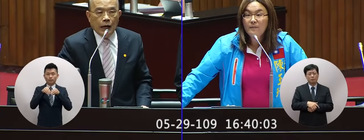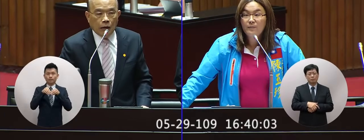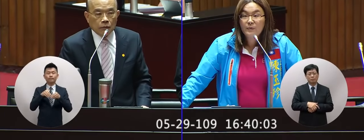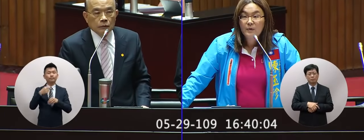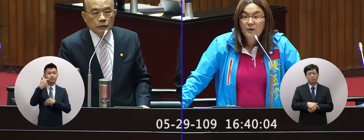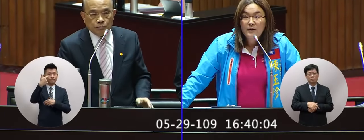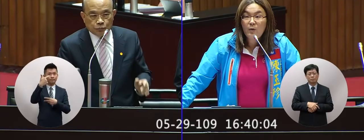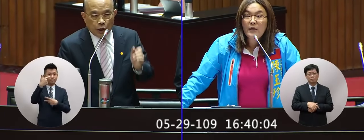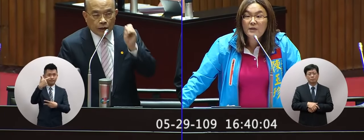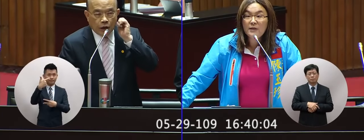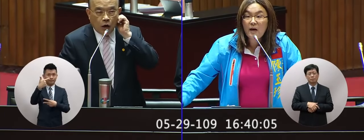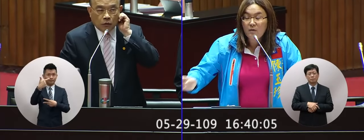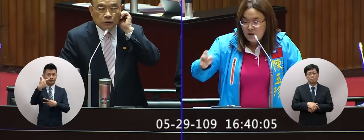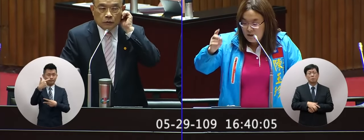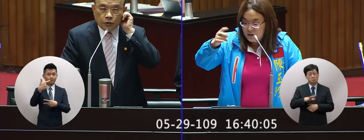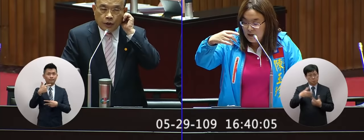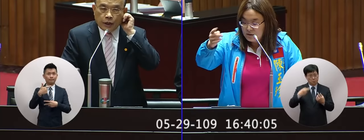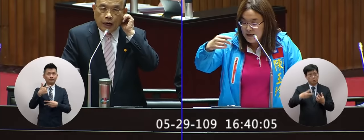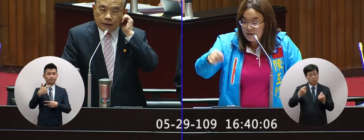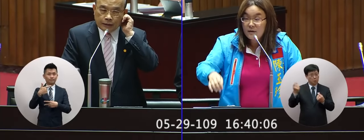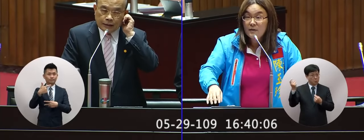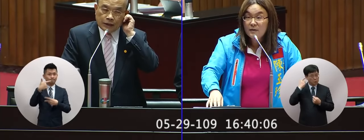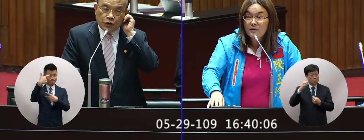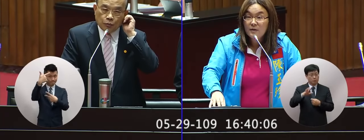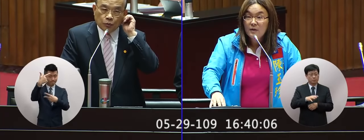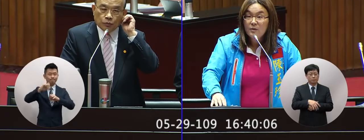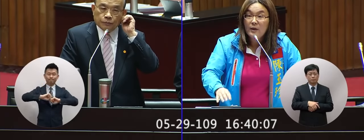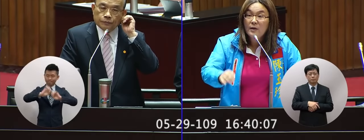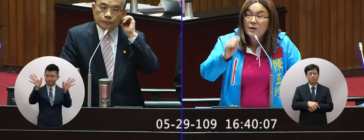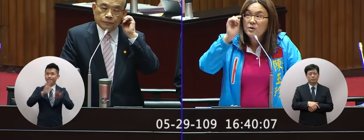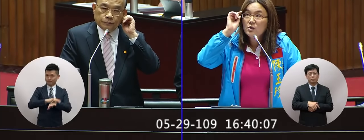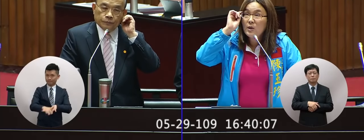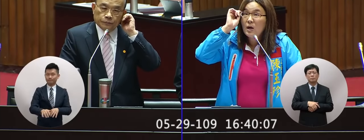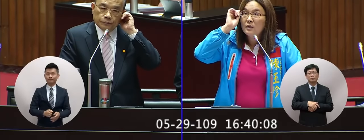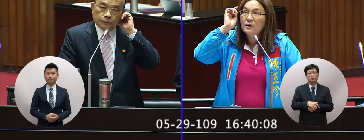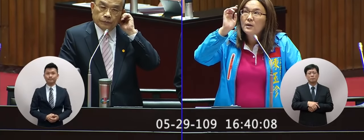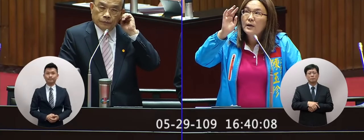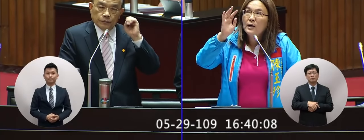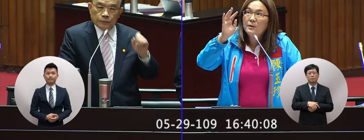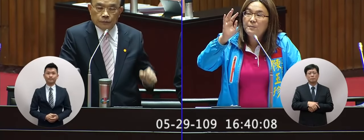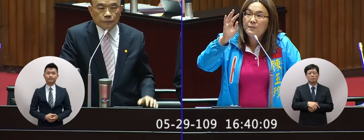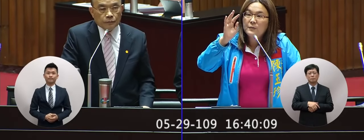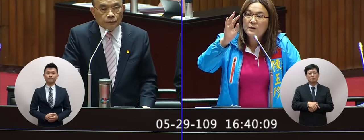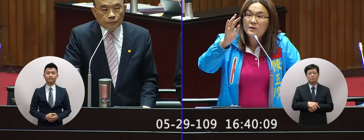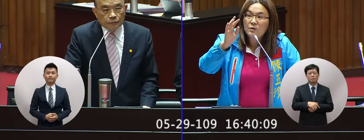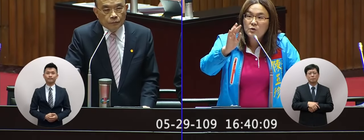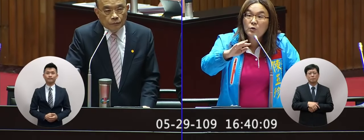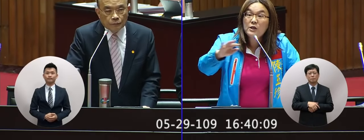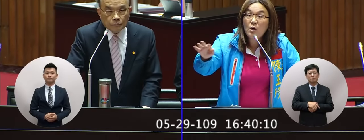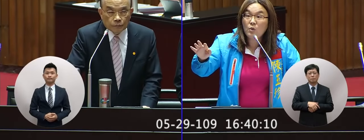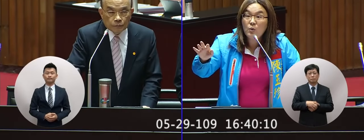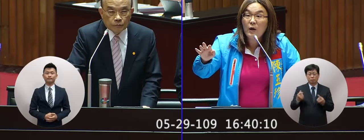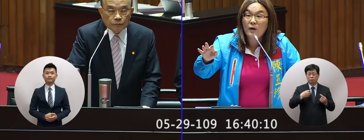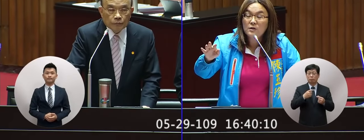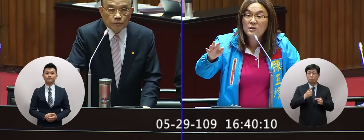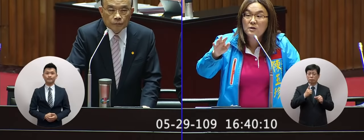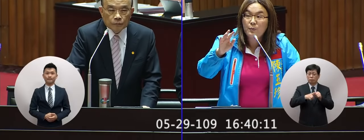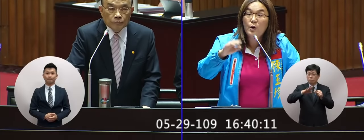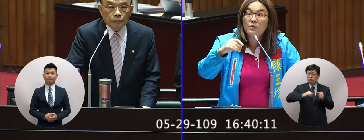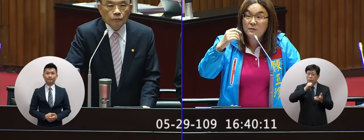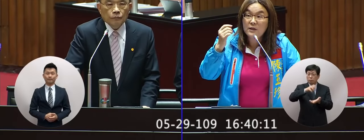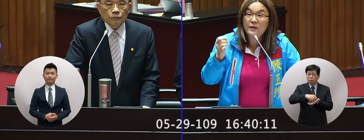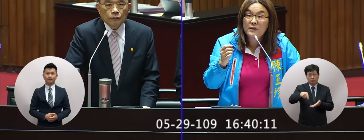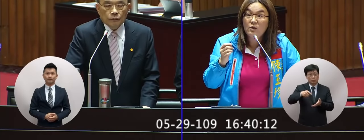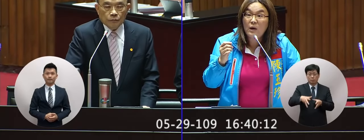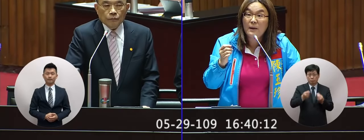后6月2号， 那我也听到 6月2号给大家宣布。 对，就是说中低收入户是